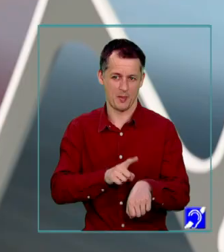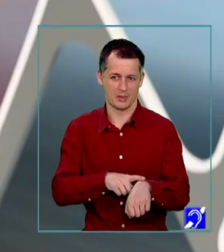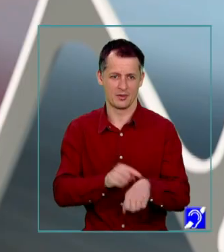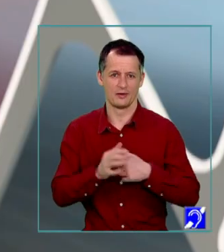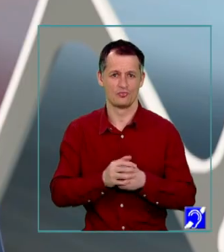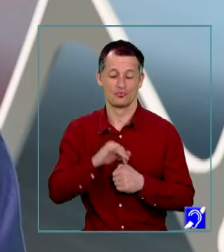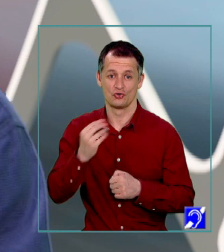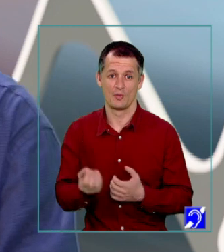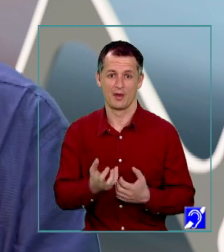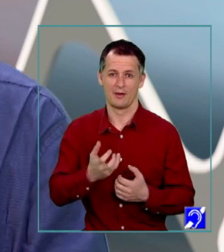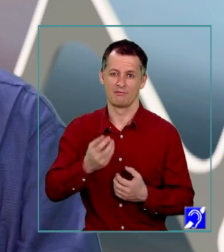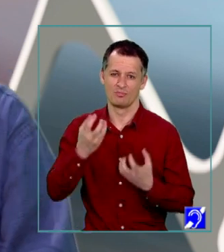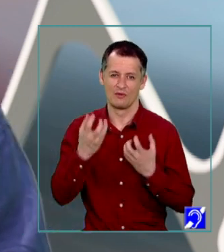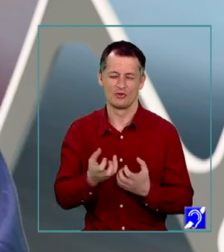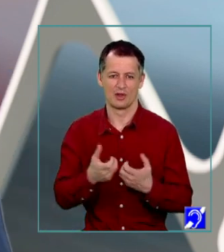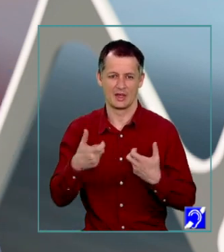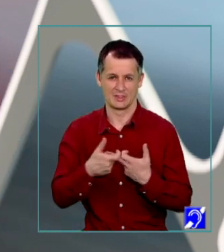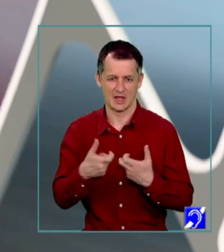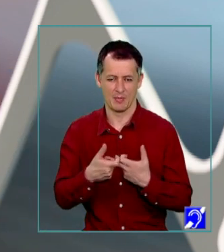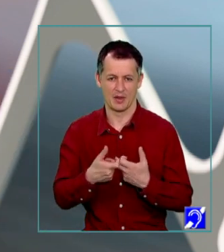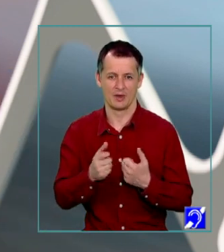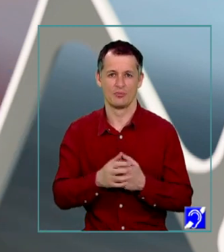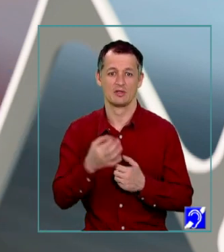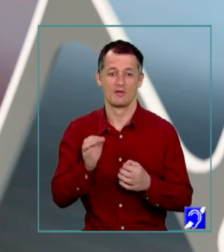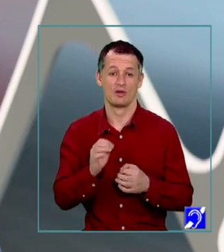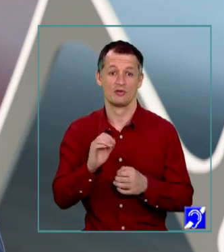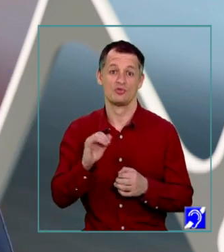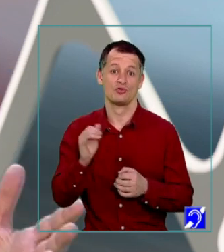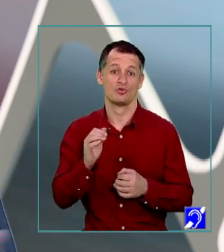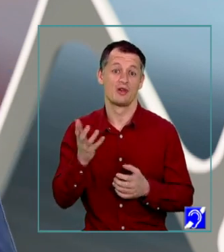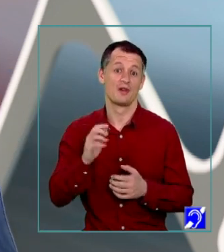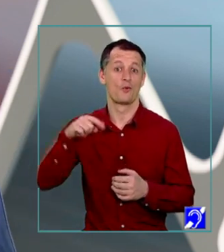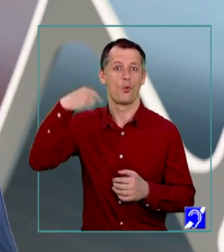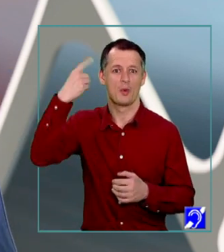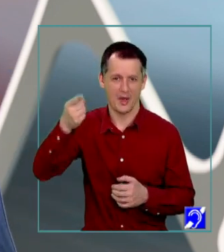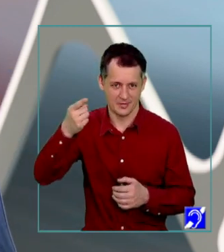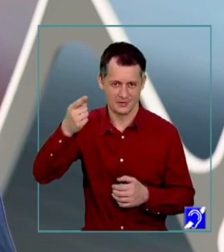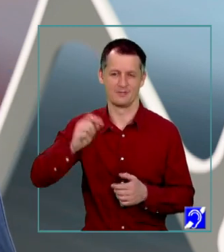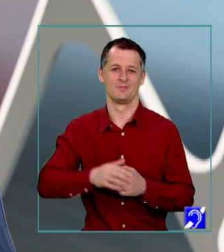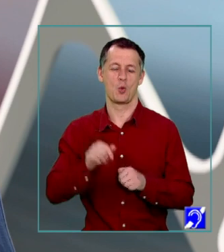ci cel mai dificil examen este cel care va urma. Cu acest sfat